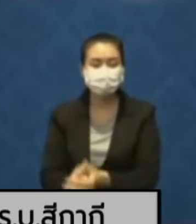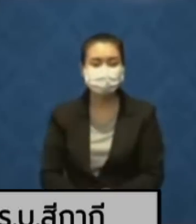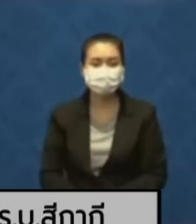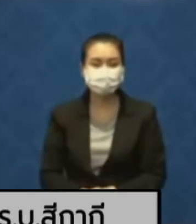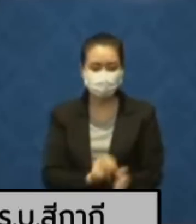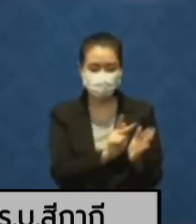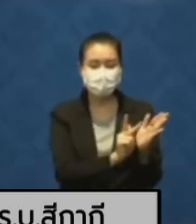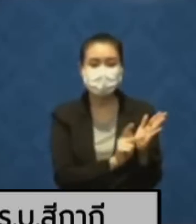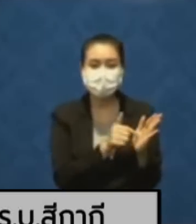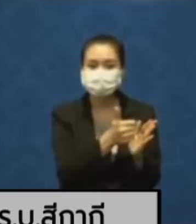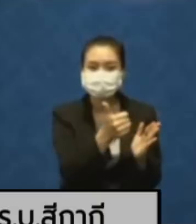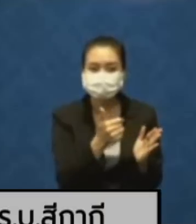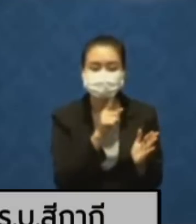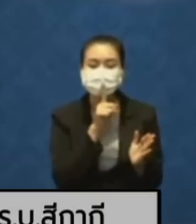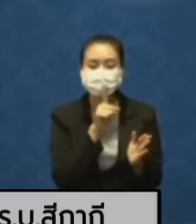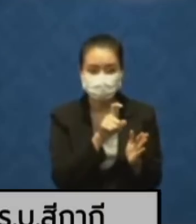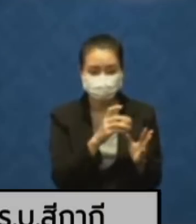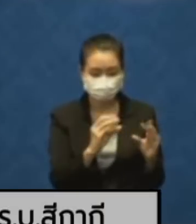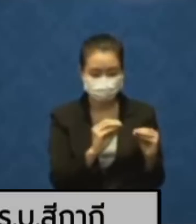เม Tag caused tiroในที่ประชั่งขกas